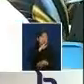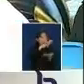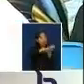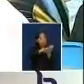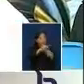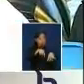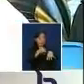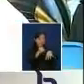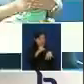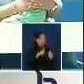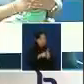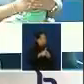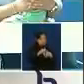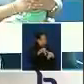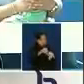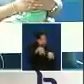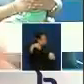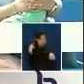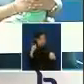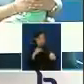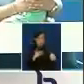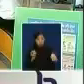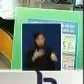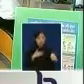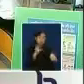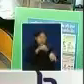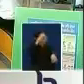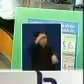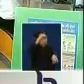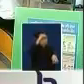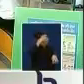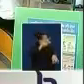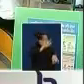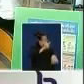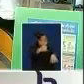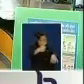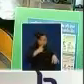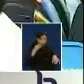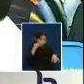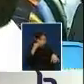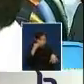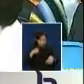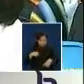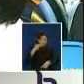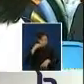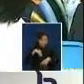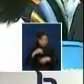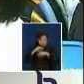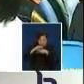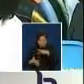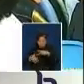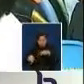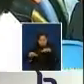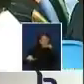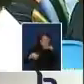บ้านแล้วมีน้องอีกคนนึงเนี่ยควรต้องแยกห้องนอนใช่ไหมครับ อ๋อ ถ้าแยกได้ก็น่าจะดีนะคะเพราะว่าพอเ